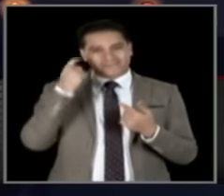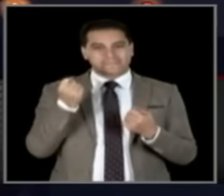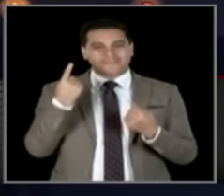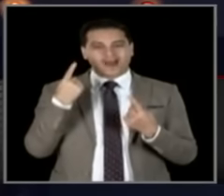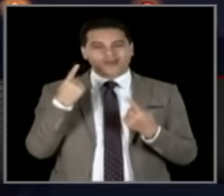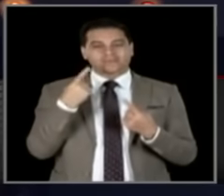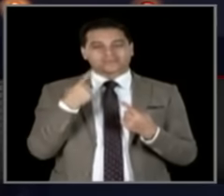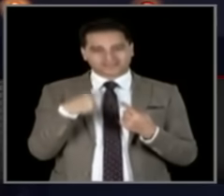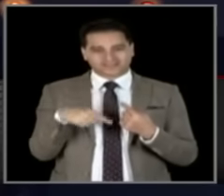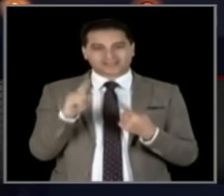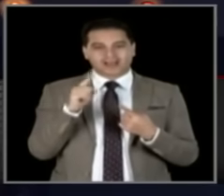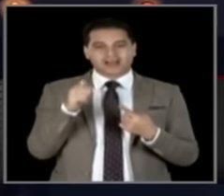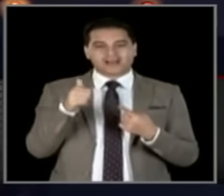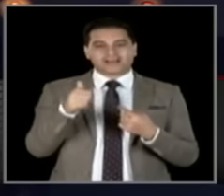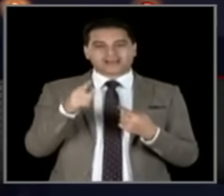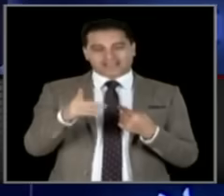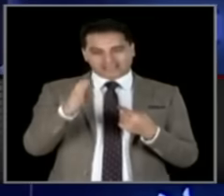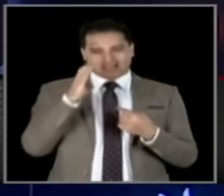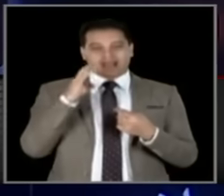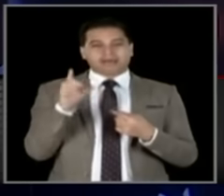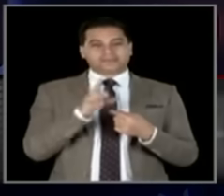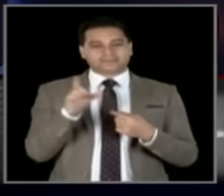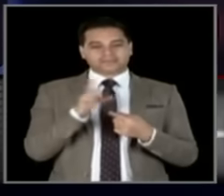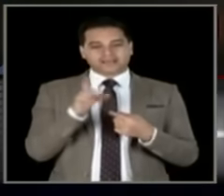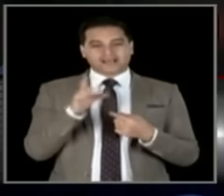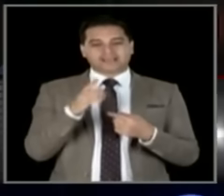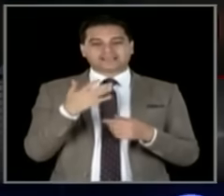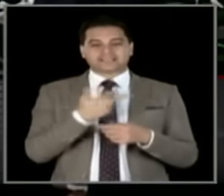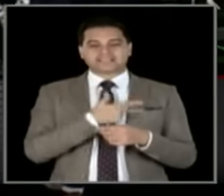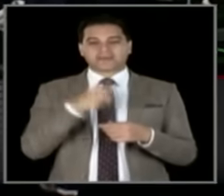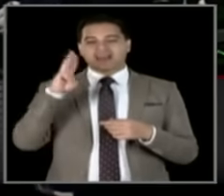المعلومة. إبراهيم الدسوقي إجابة صحيحة.